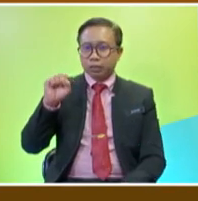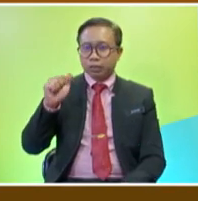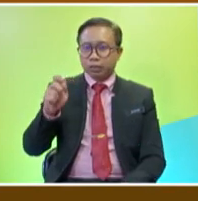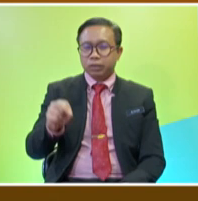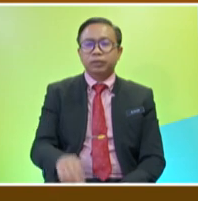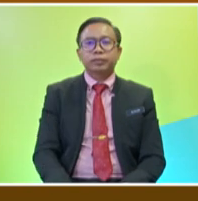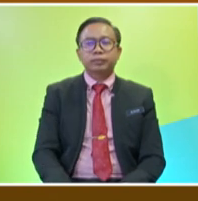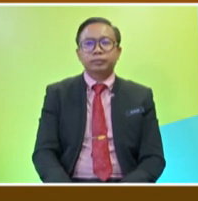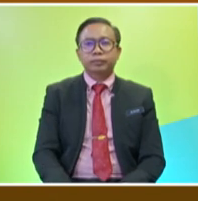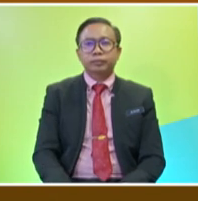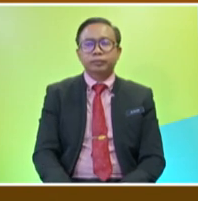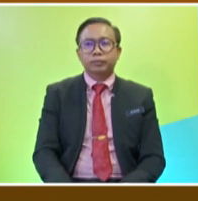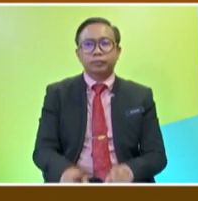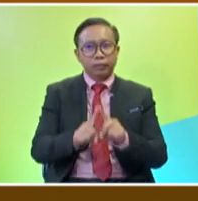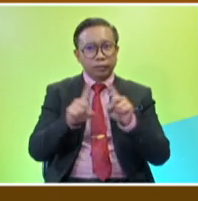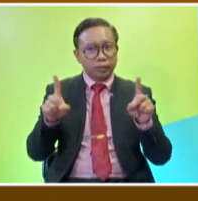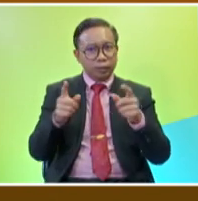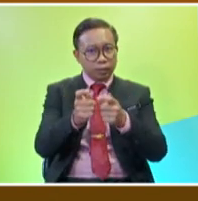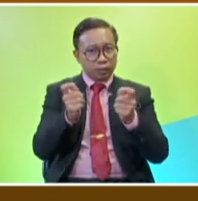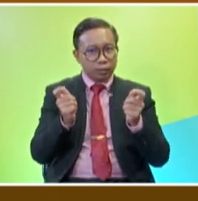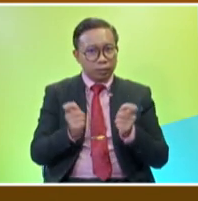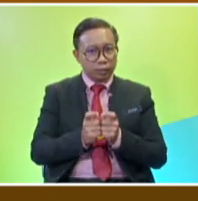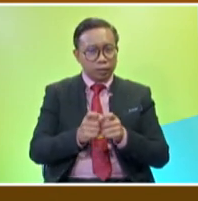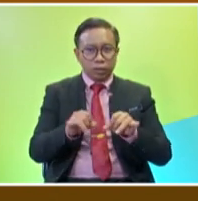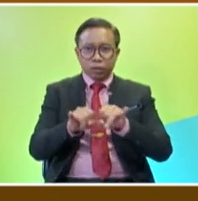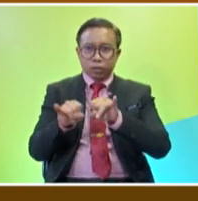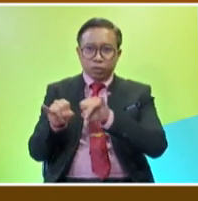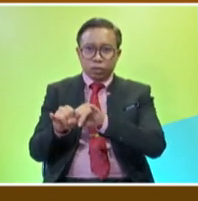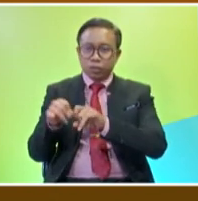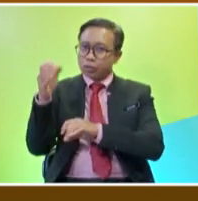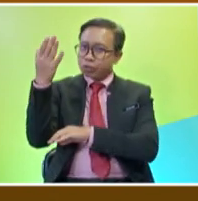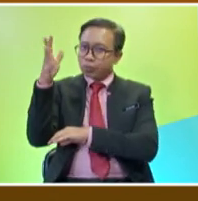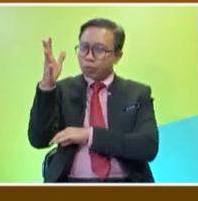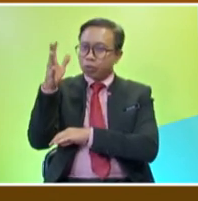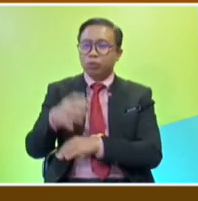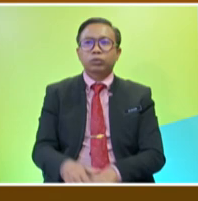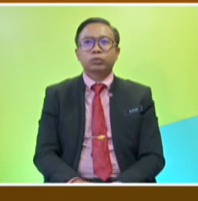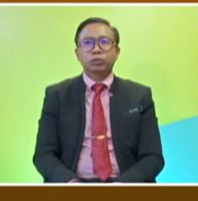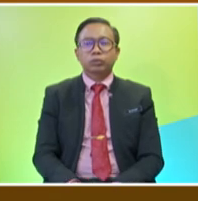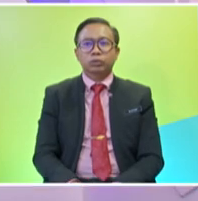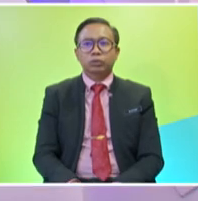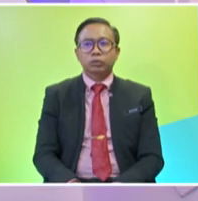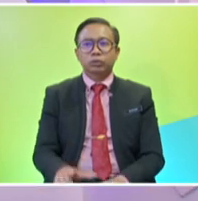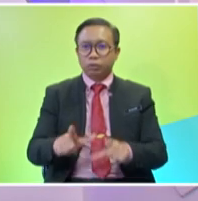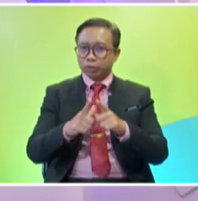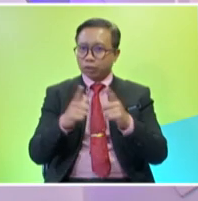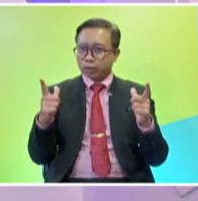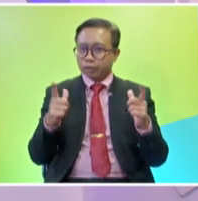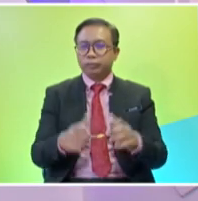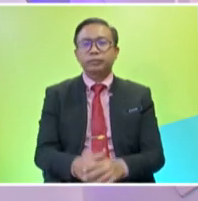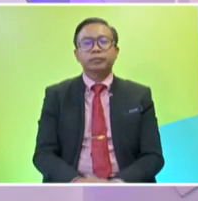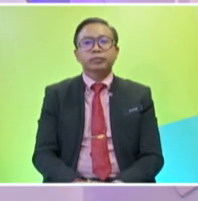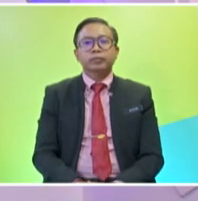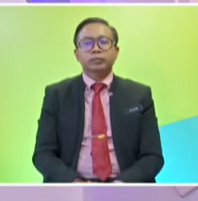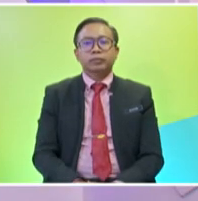tahu berbeda tempat berbeda jenis pokok dan hujannya juga berbeda Oke hujan